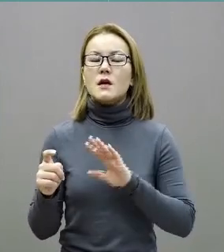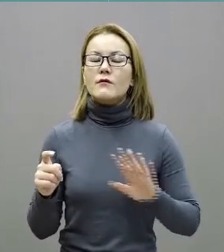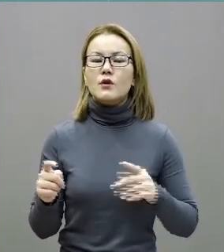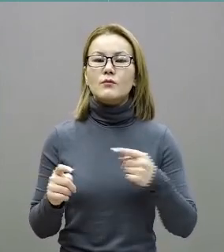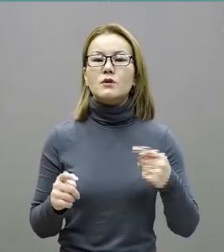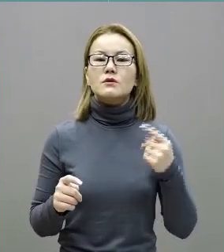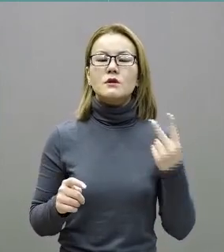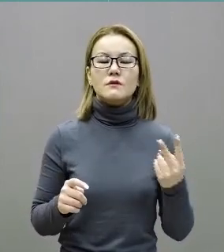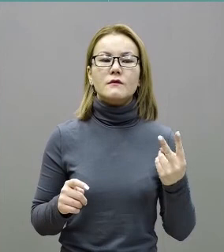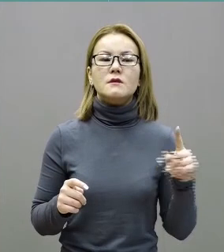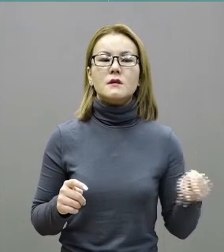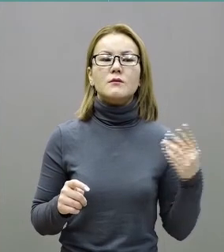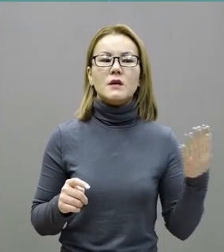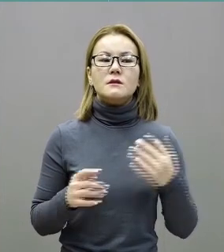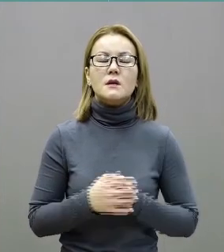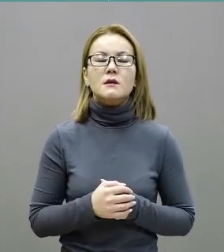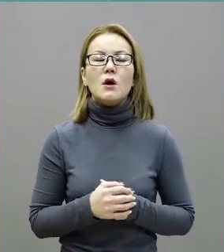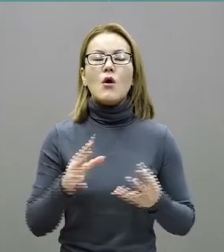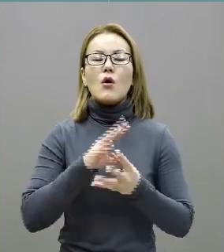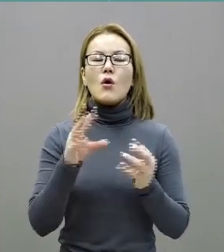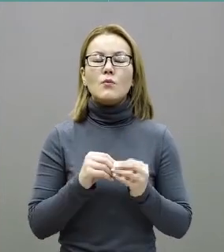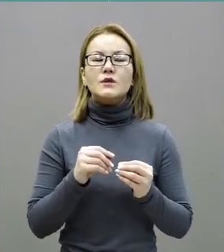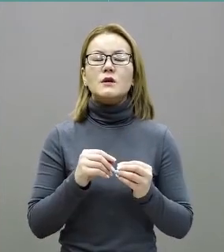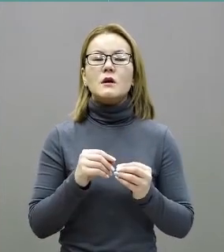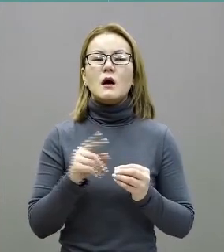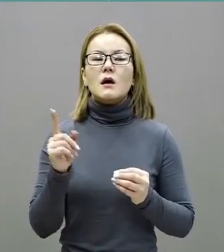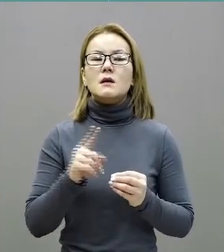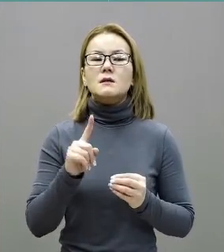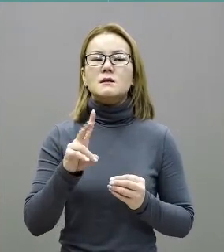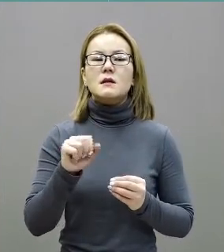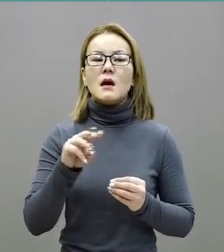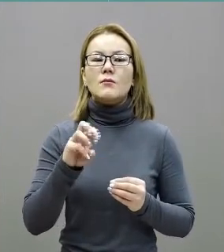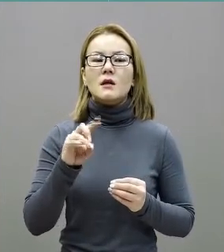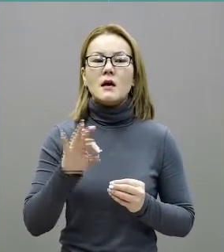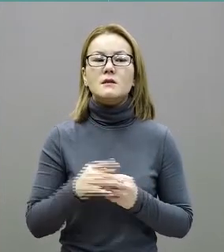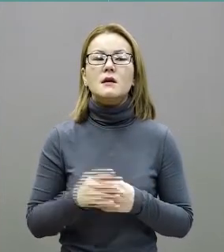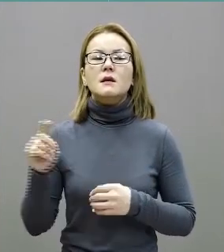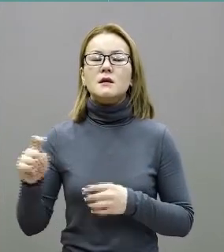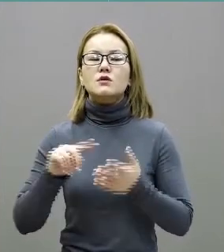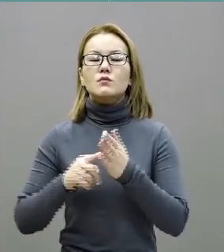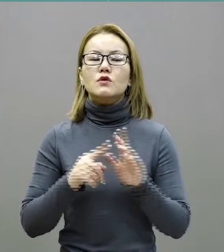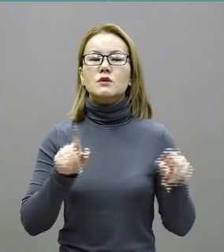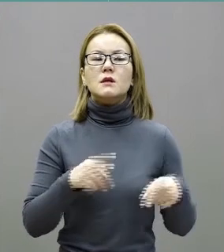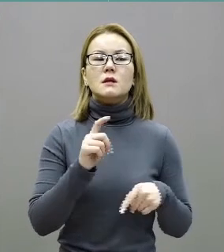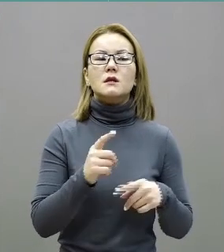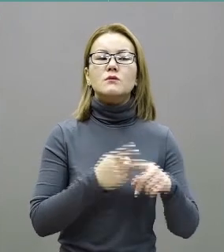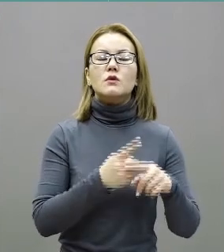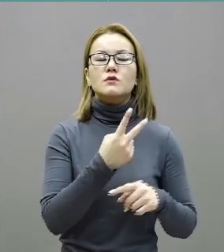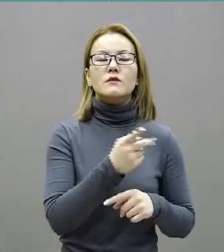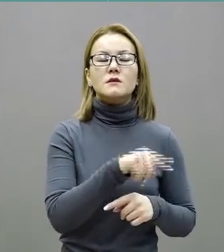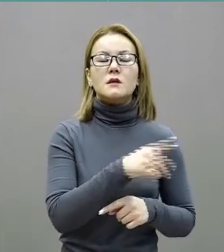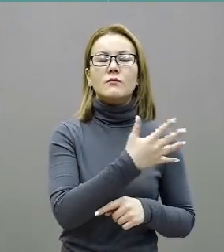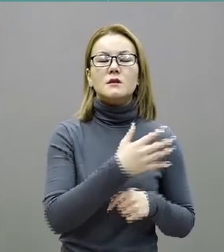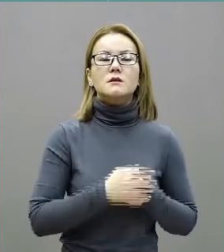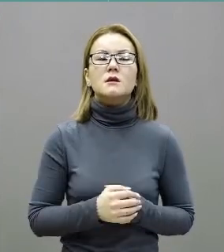быть равно -2,5 общий знаменатель x умножить на x плюс 2,5